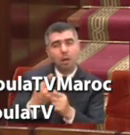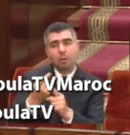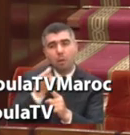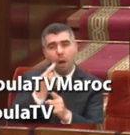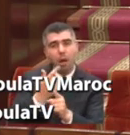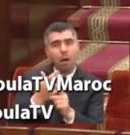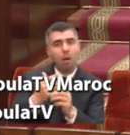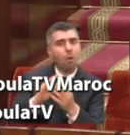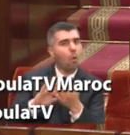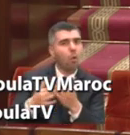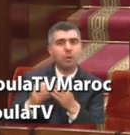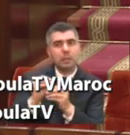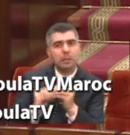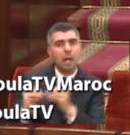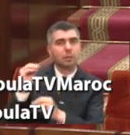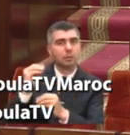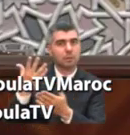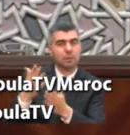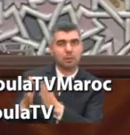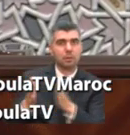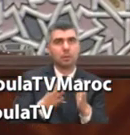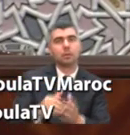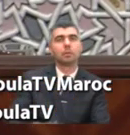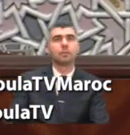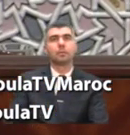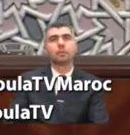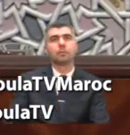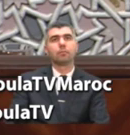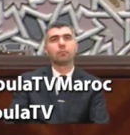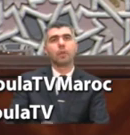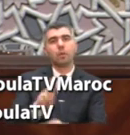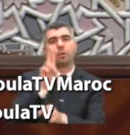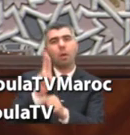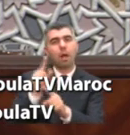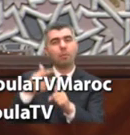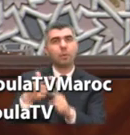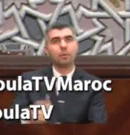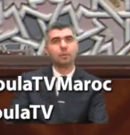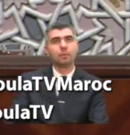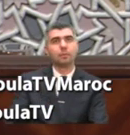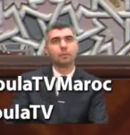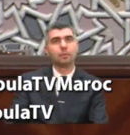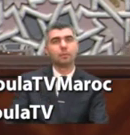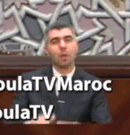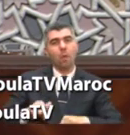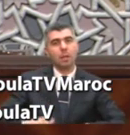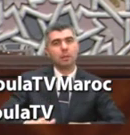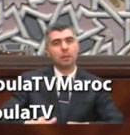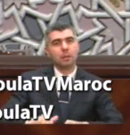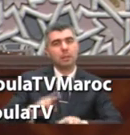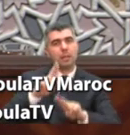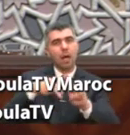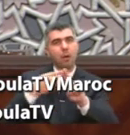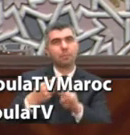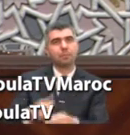الحياة اليومية ديال المواطنين والمواطنين. شكرا. هل من تعقيب إضافي آخر؟ كلمة لكم سيد الوزير للرد على